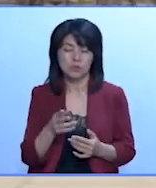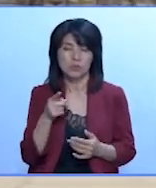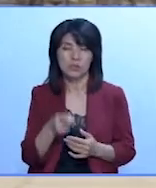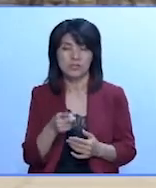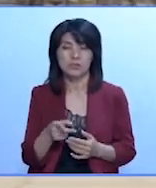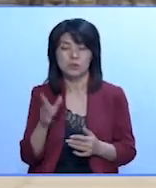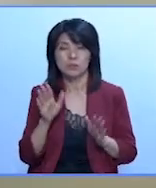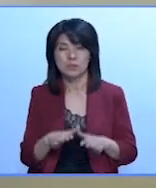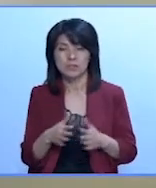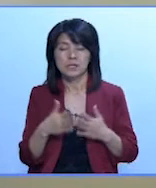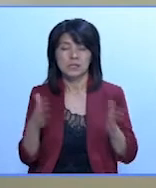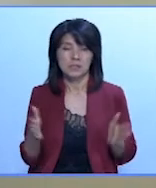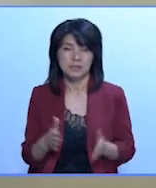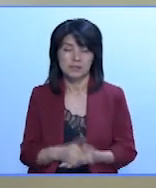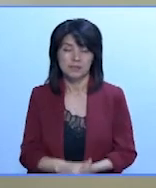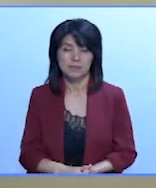жоспар бар.